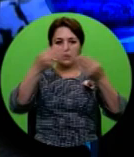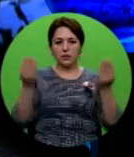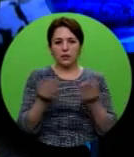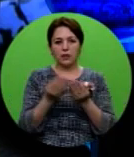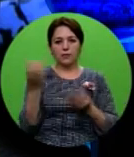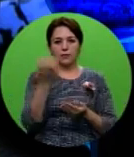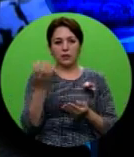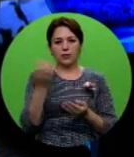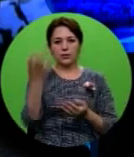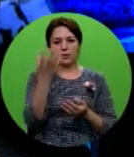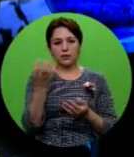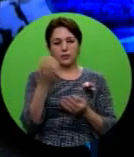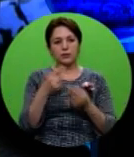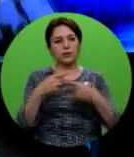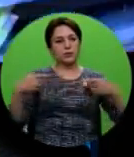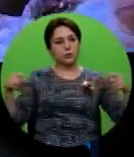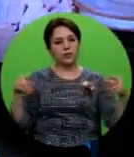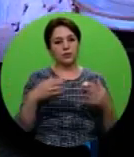другие изделия.